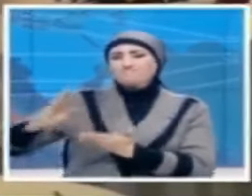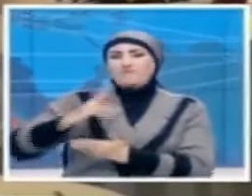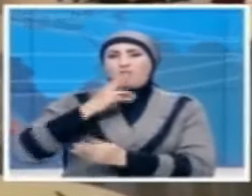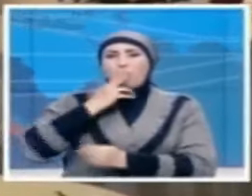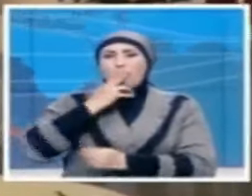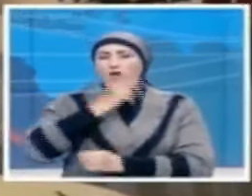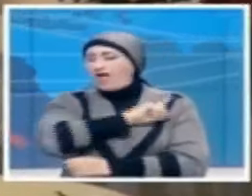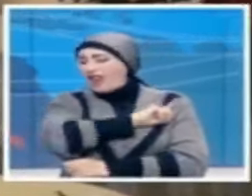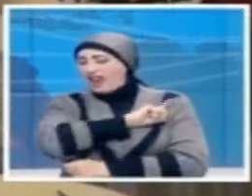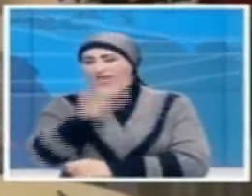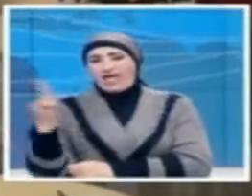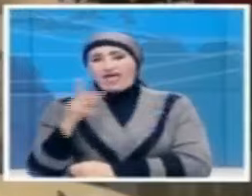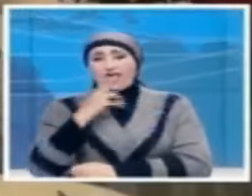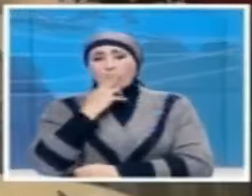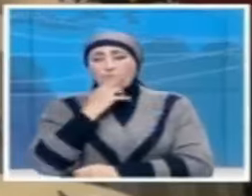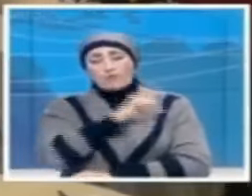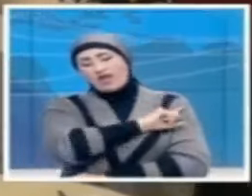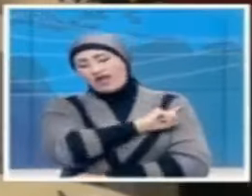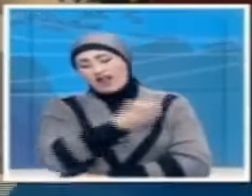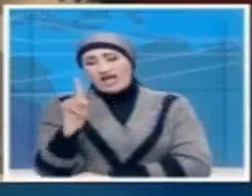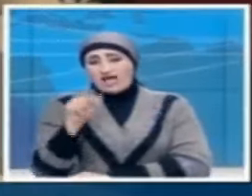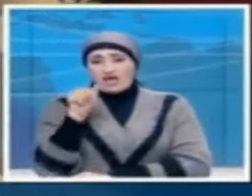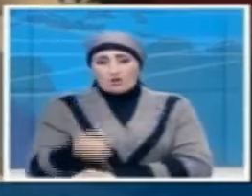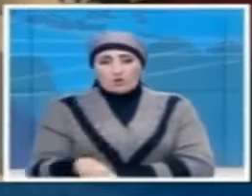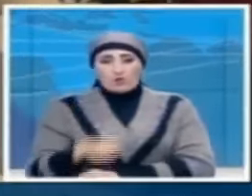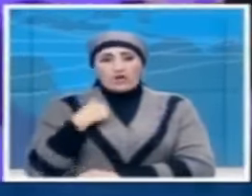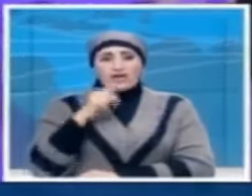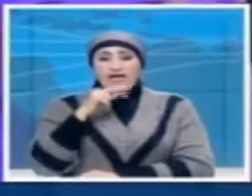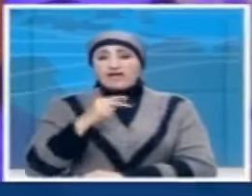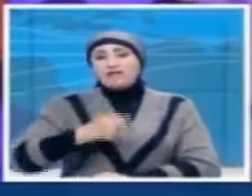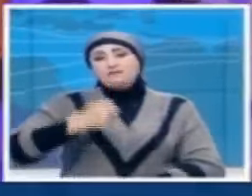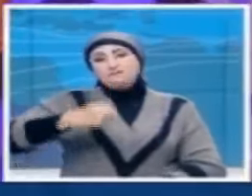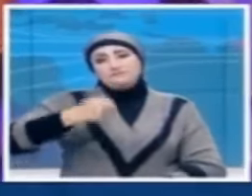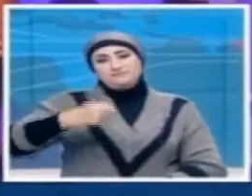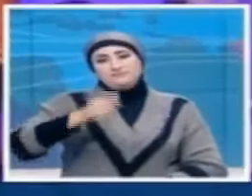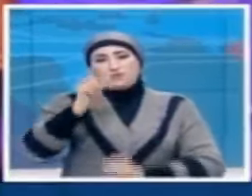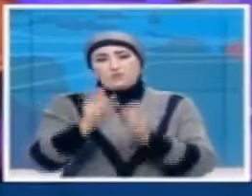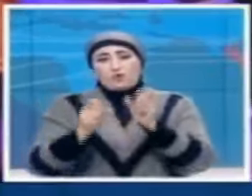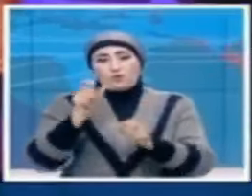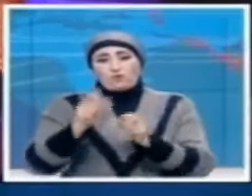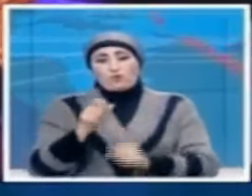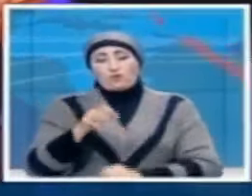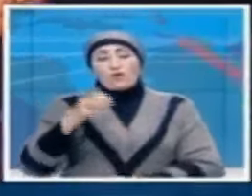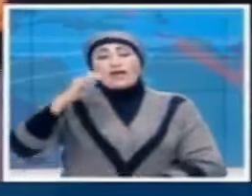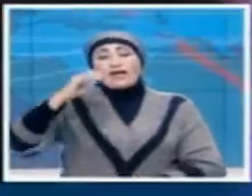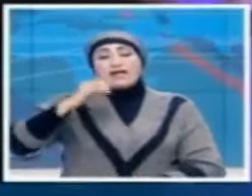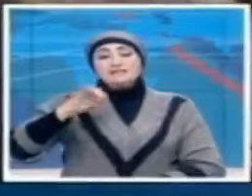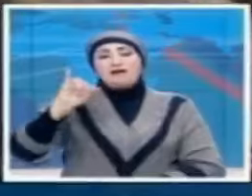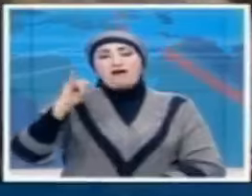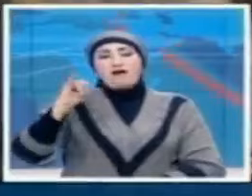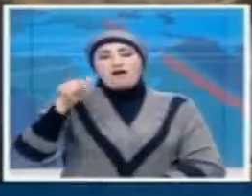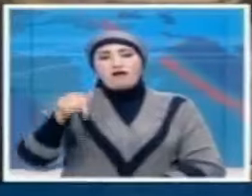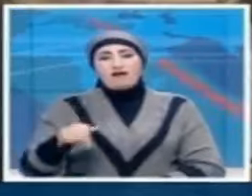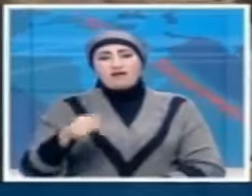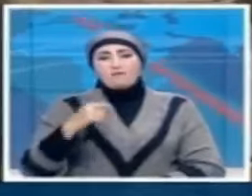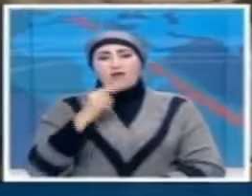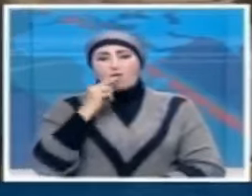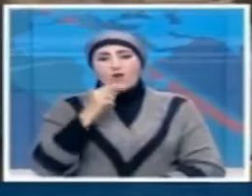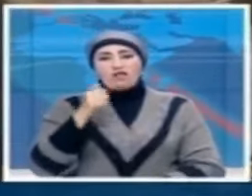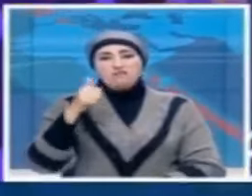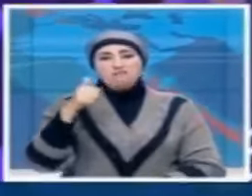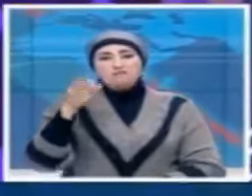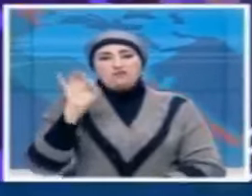يقول لا للتدخين، فإحنا النهاردة جايين علشان نكرمه. الفائزون بالجائزة العربية لمكافحة التدخين أثنوا على فكرة